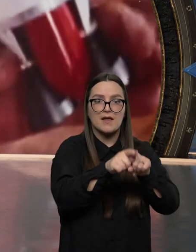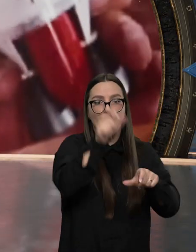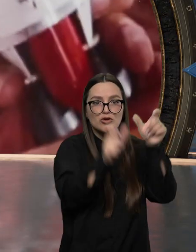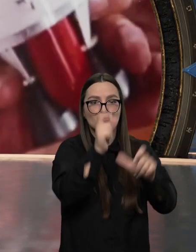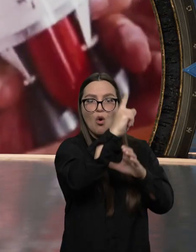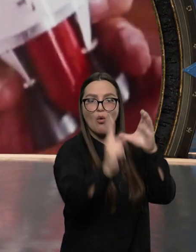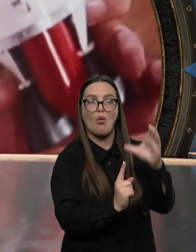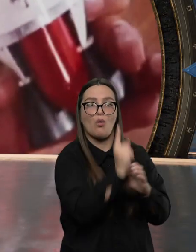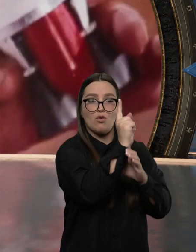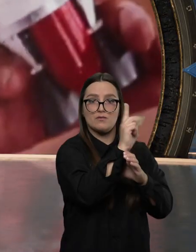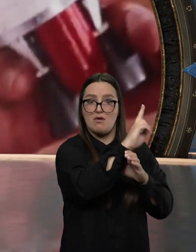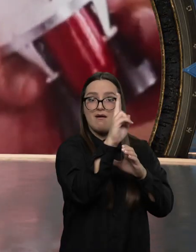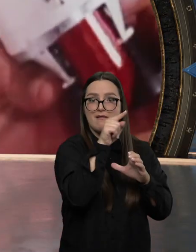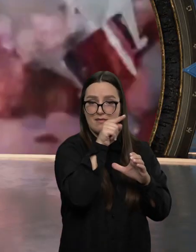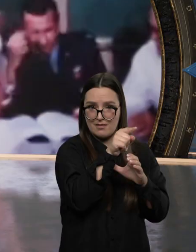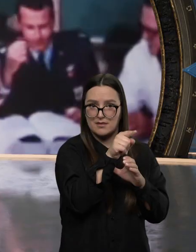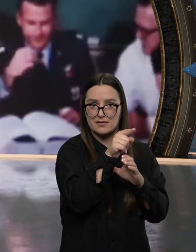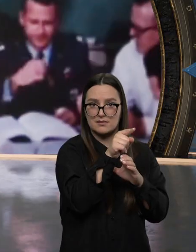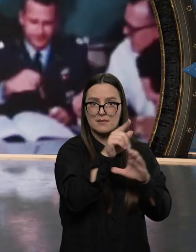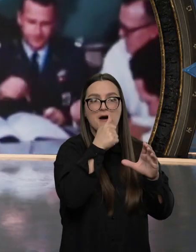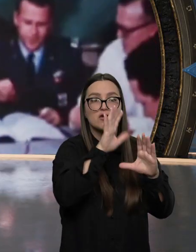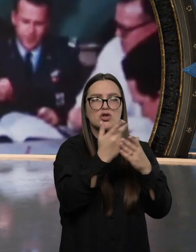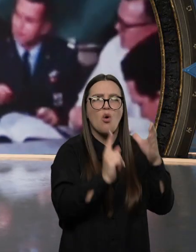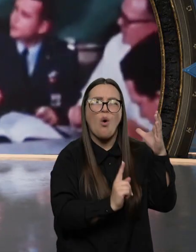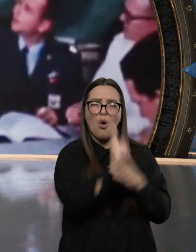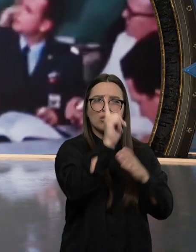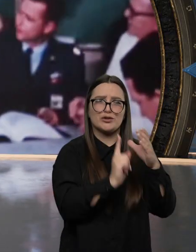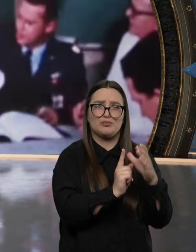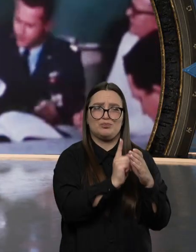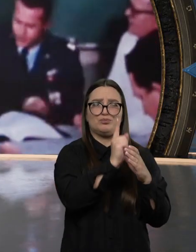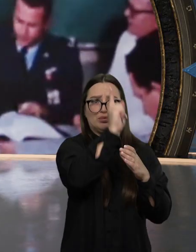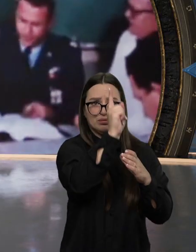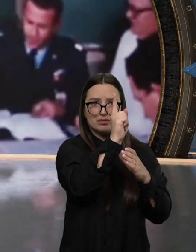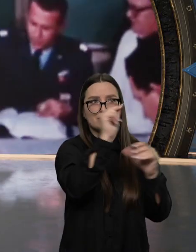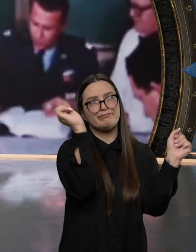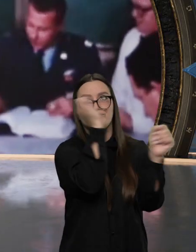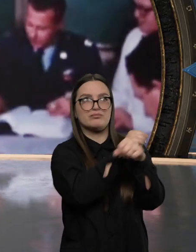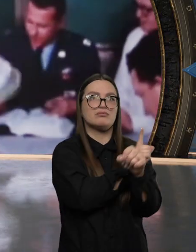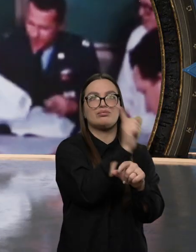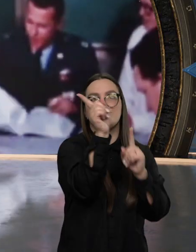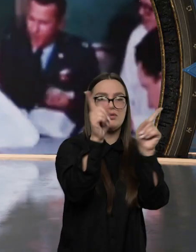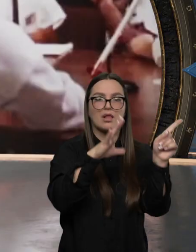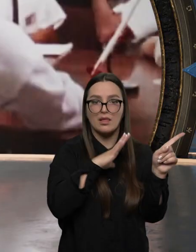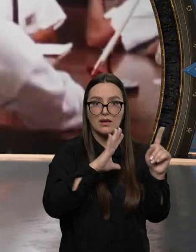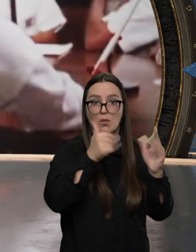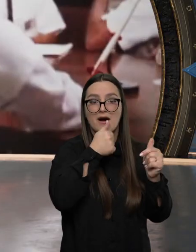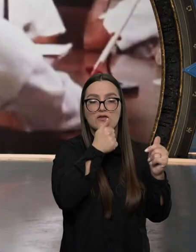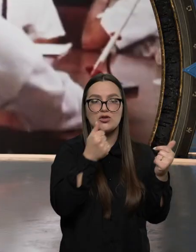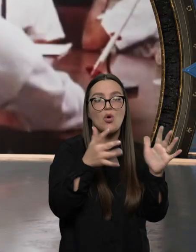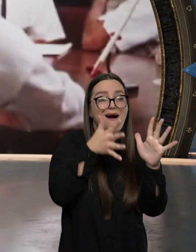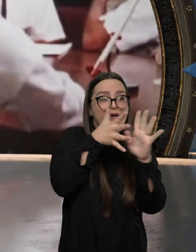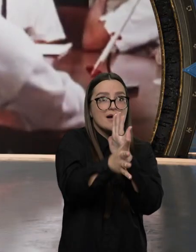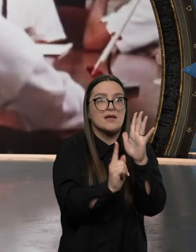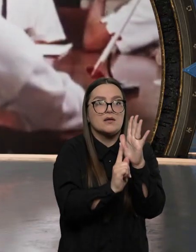kosmonautus, astronautus, tai jeigu tik aukščiau kilsi, bet kur gali įskraidinti, nes jeigu tu papulsi į radiaciją, tai